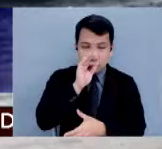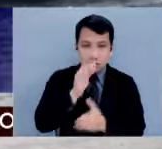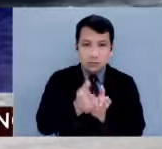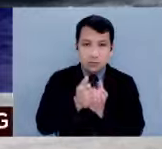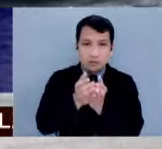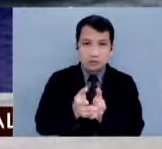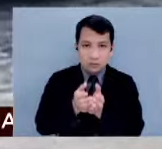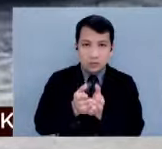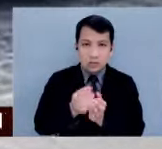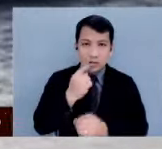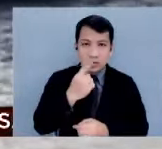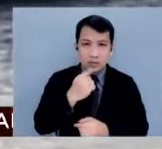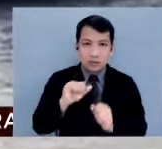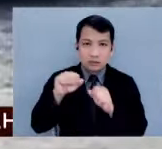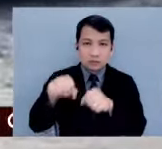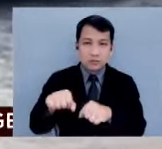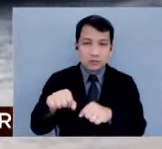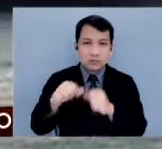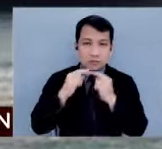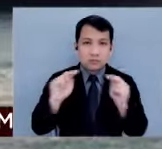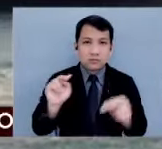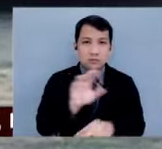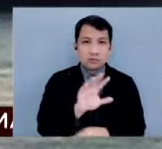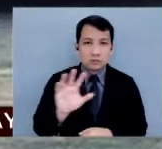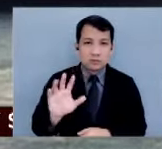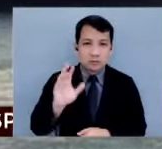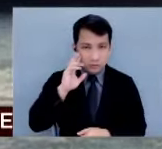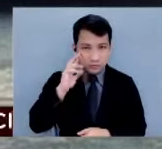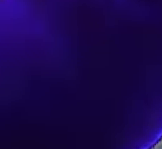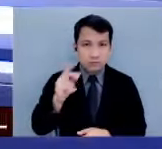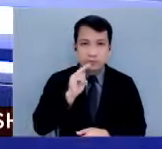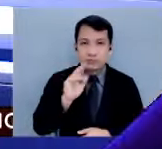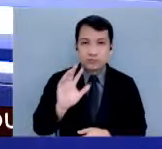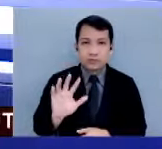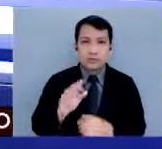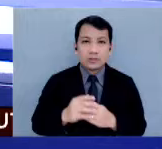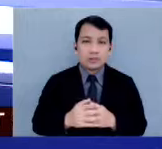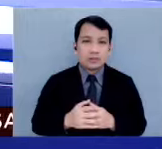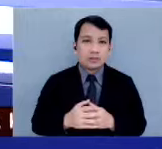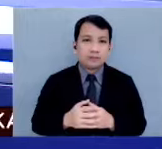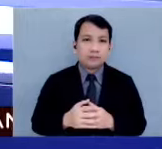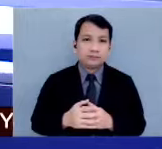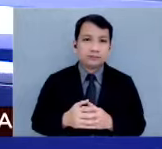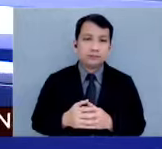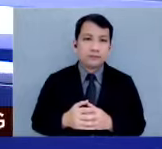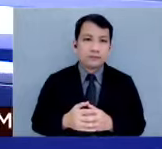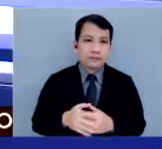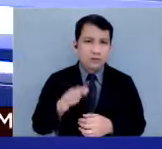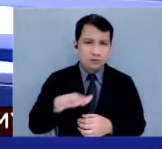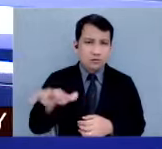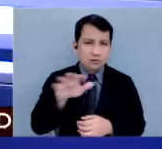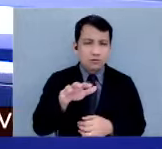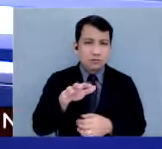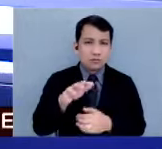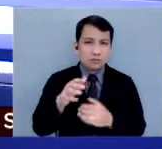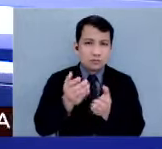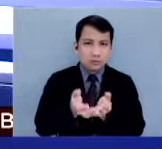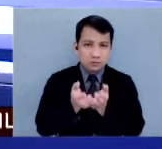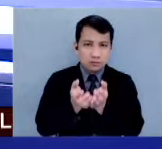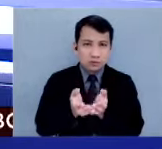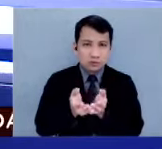Sea. Nagbabalita mula sa frontline, Reniel Pawid, News 5. Halos lahat ng mga resupply boat ng Pilipinas